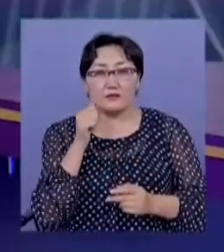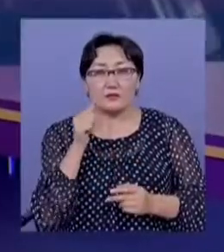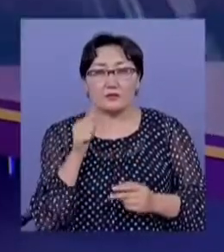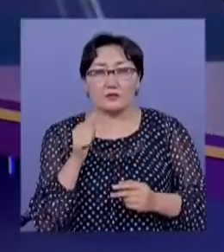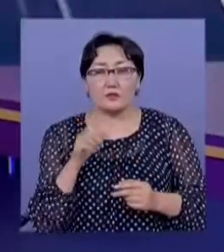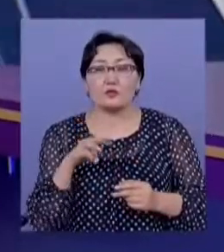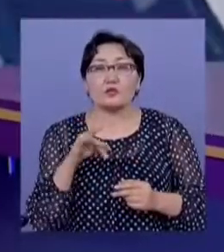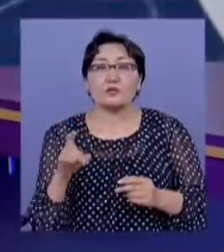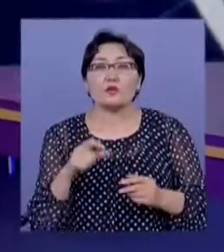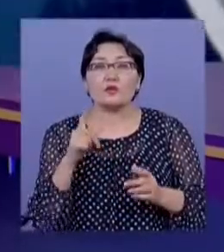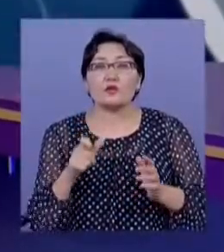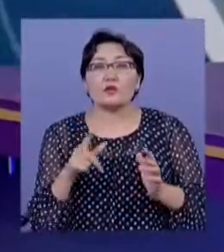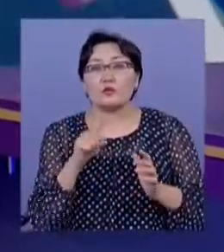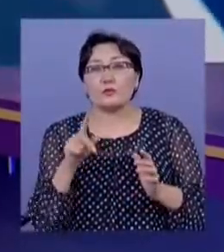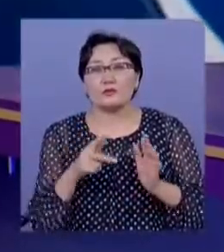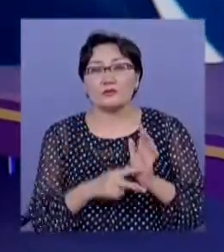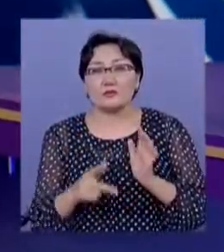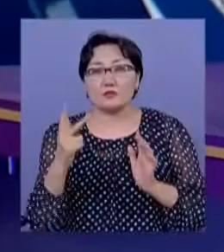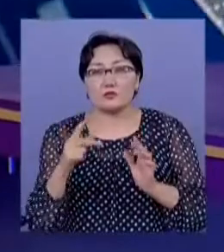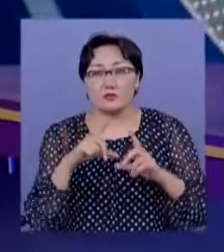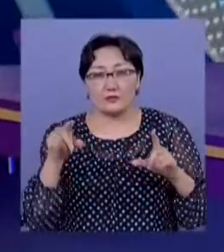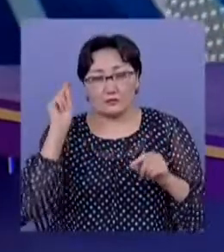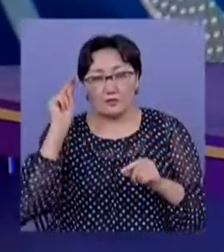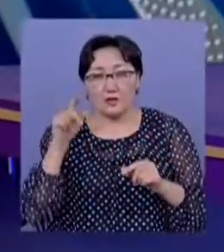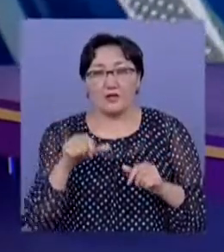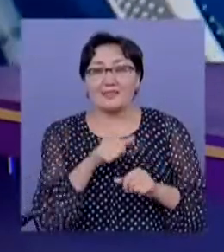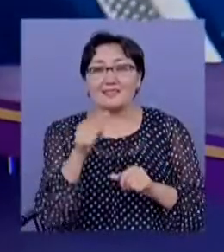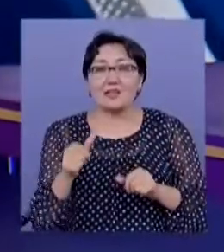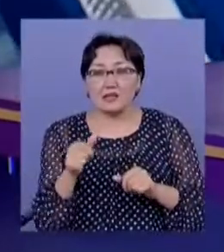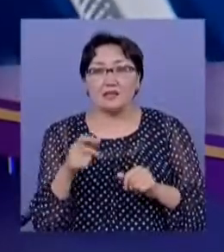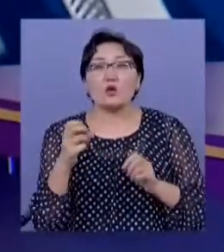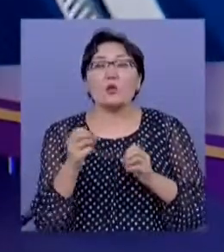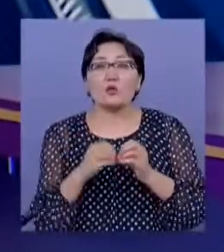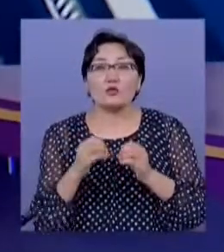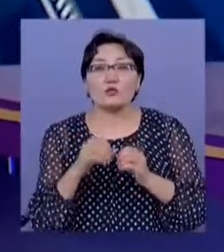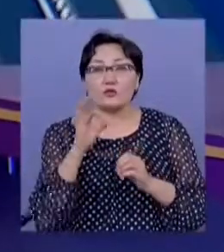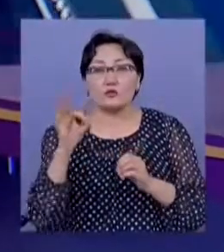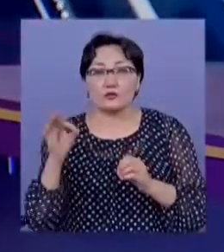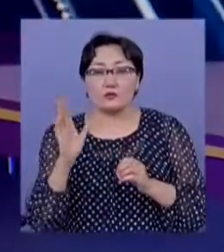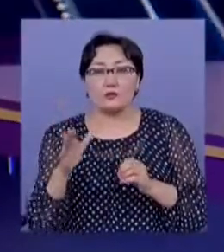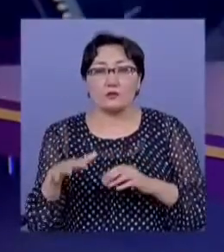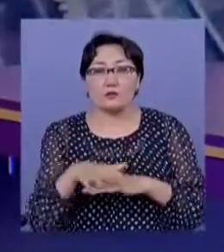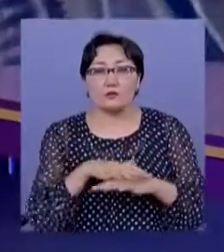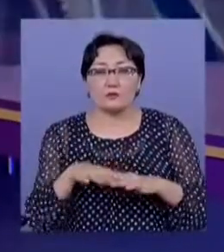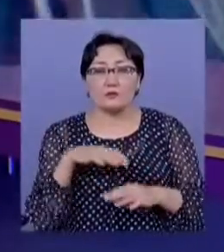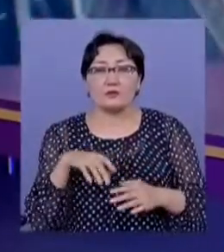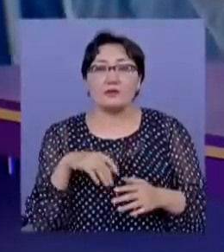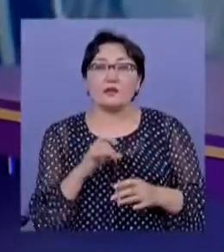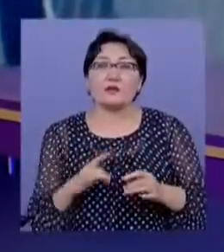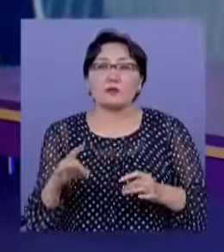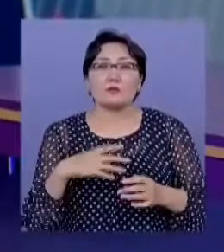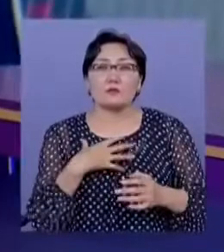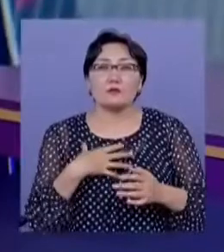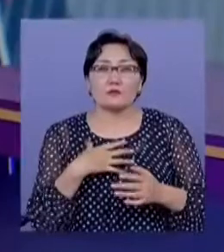Түрксіб аудандағы нөмірі 83-ші мектеп гимназиясында сағат 10:00-де өтеді. Онда көпшілік аудандағы негізгі мәселемен